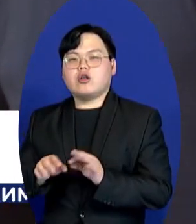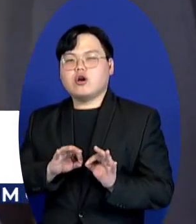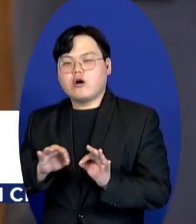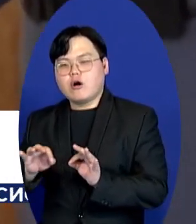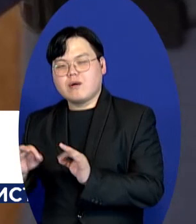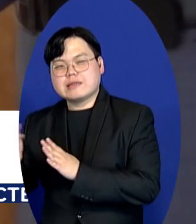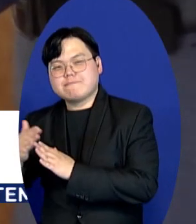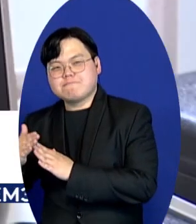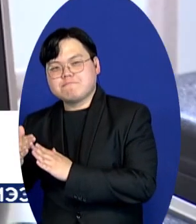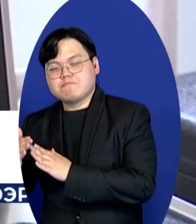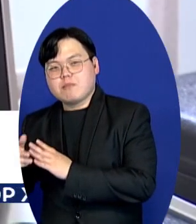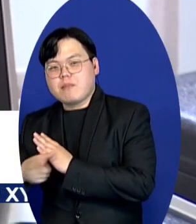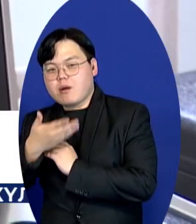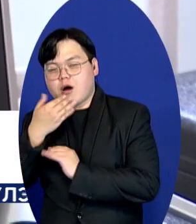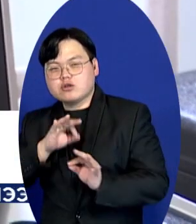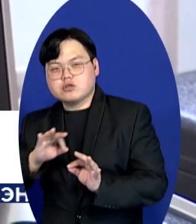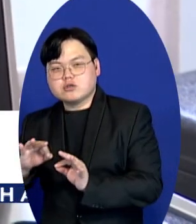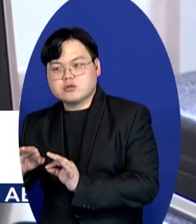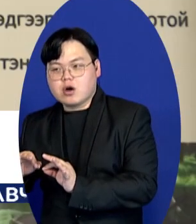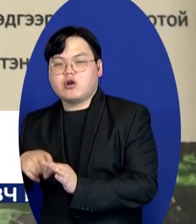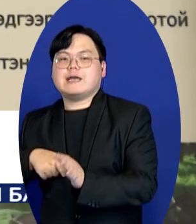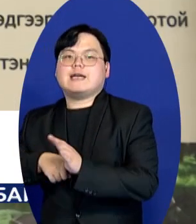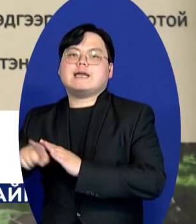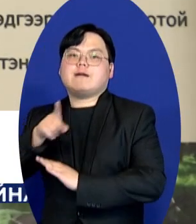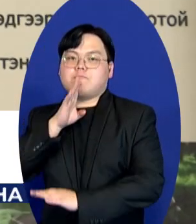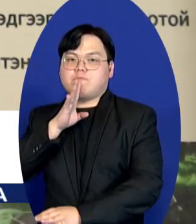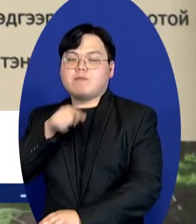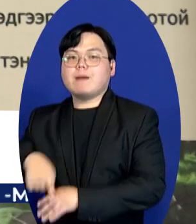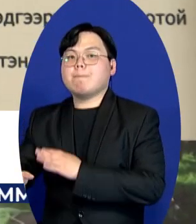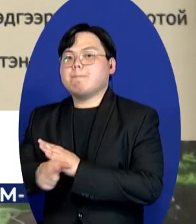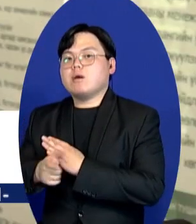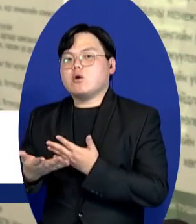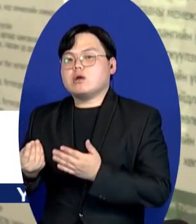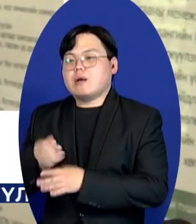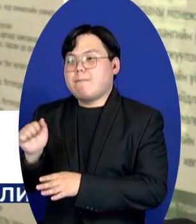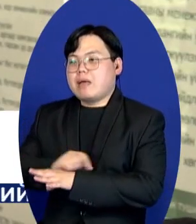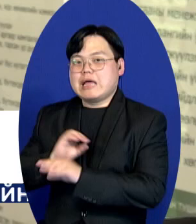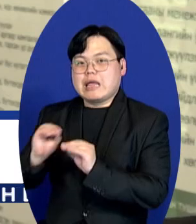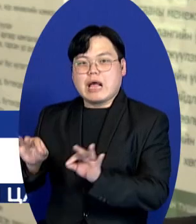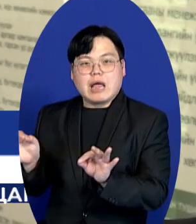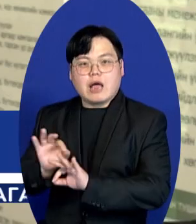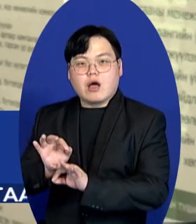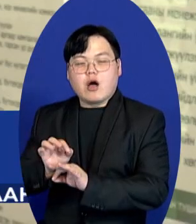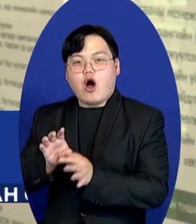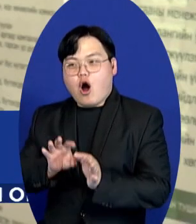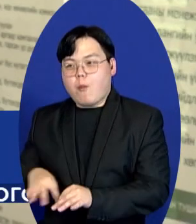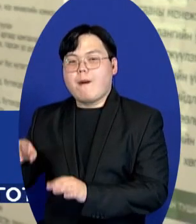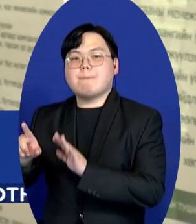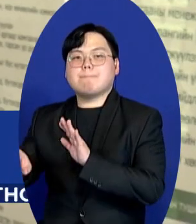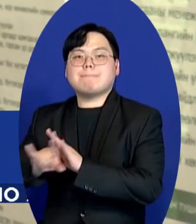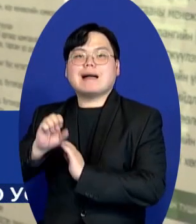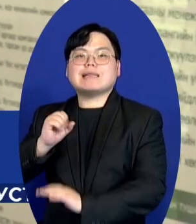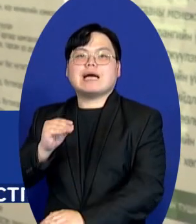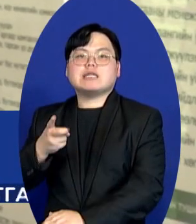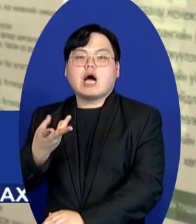турш тасраад байсан уг мэрэгчлэр эсэлт авчээ. Энэ мэрэгжил бэлтгээгүйгээс болоод энэ мал аж ахуйг одоо